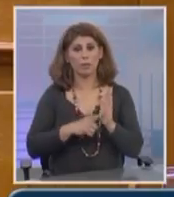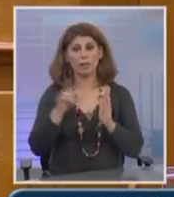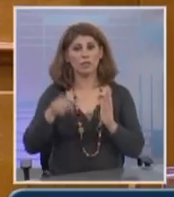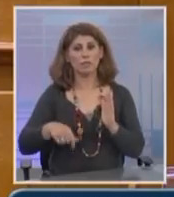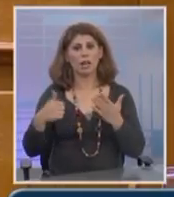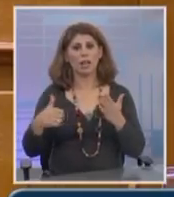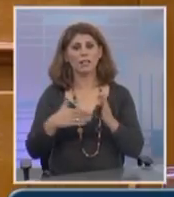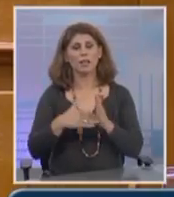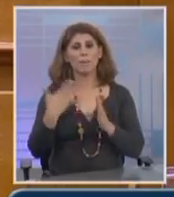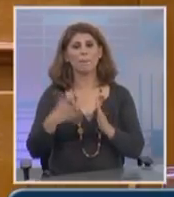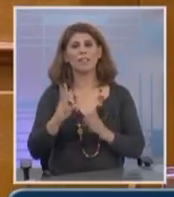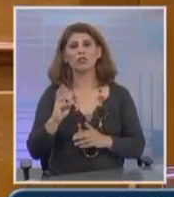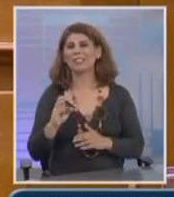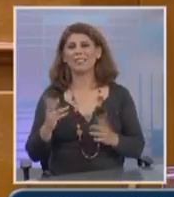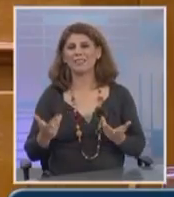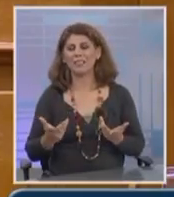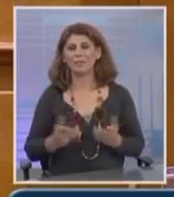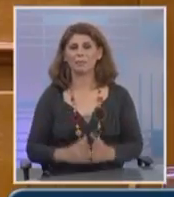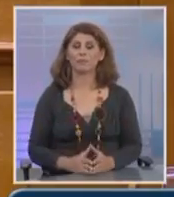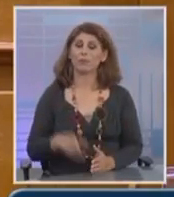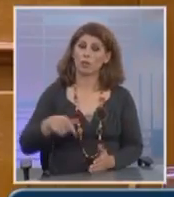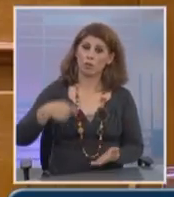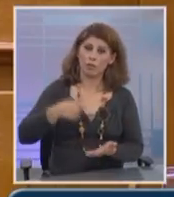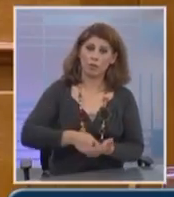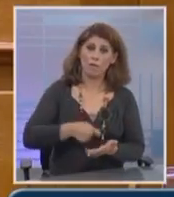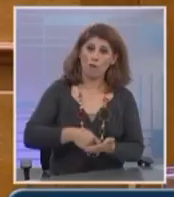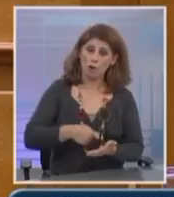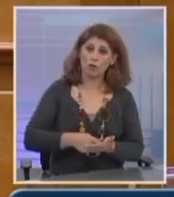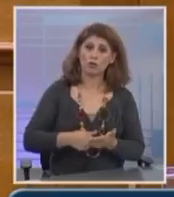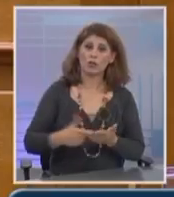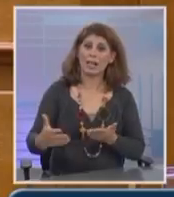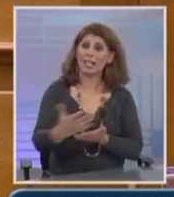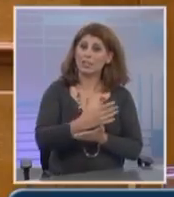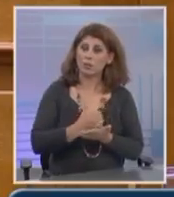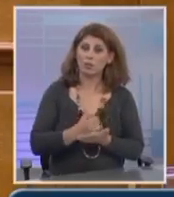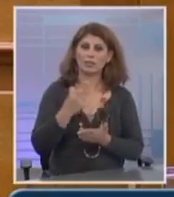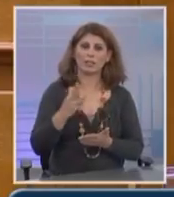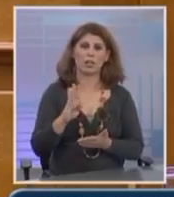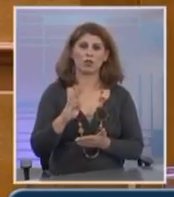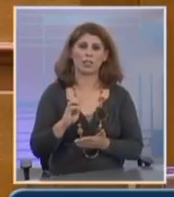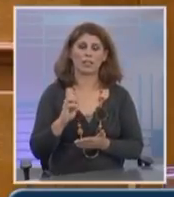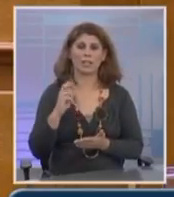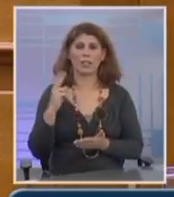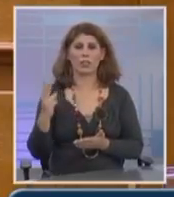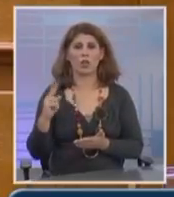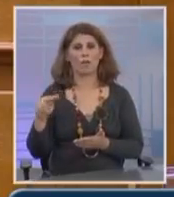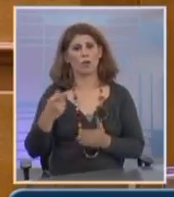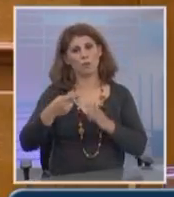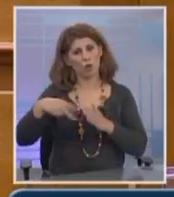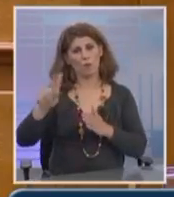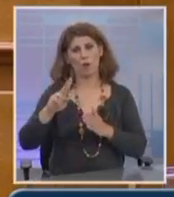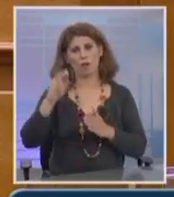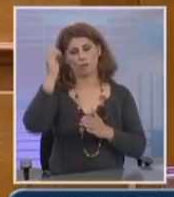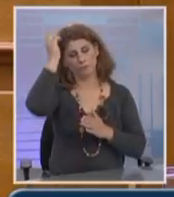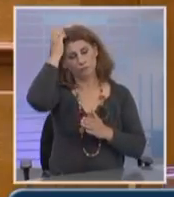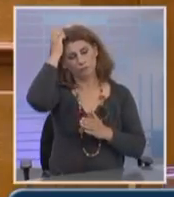με 6.530, γιατί? Διότι θα πληρώσει σε φόρους και σε εισφορές 342 ευρώ περισσότερα. Και